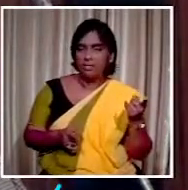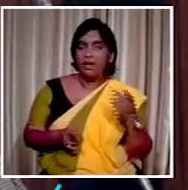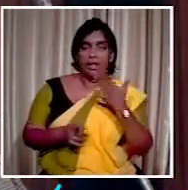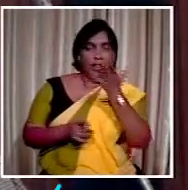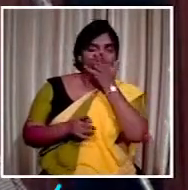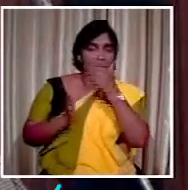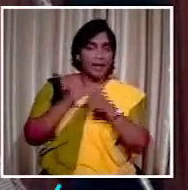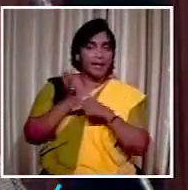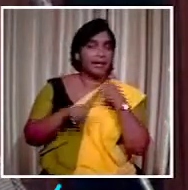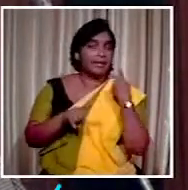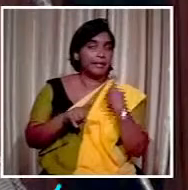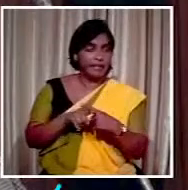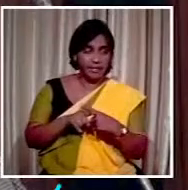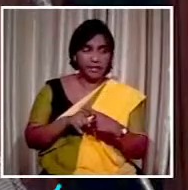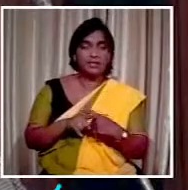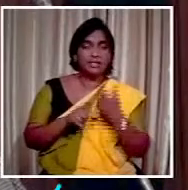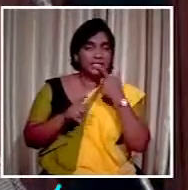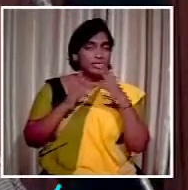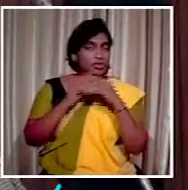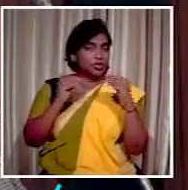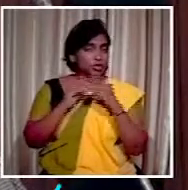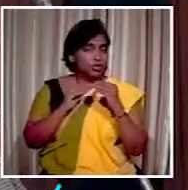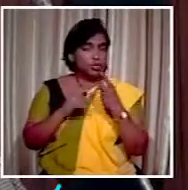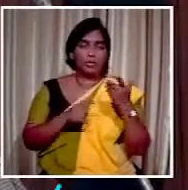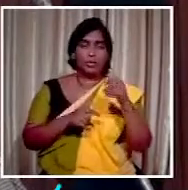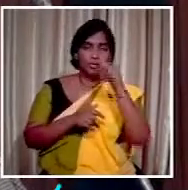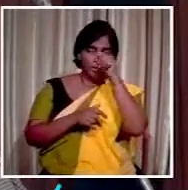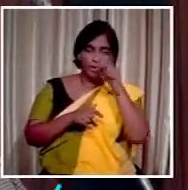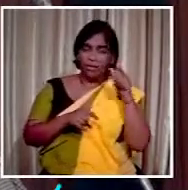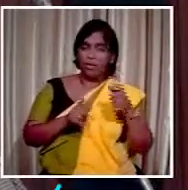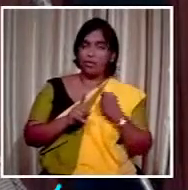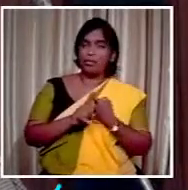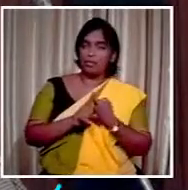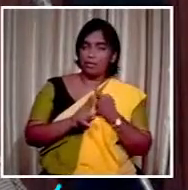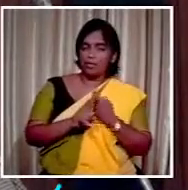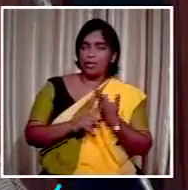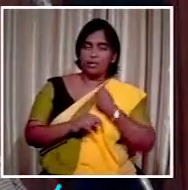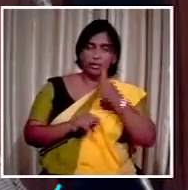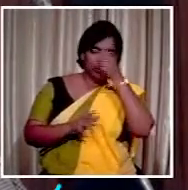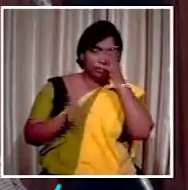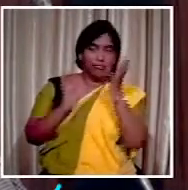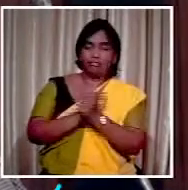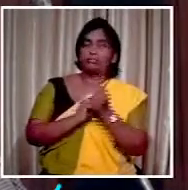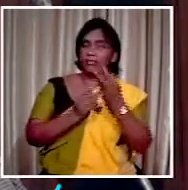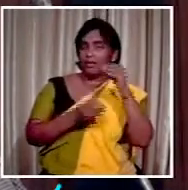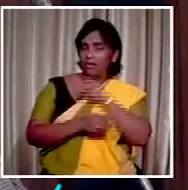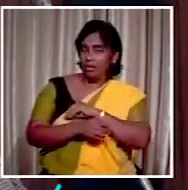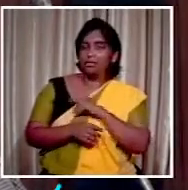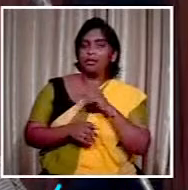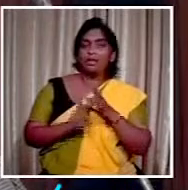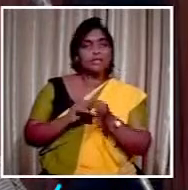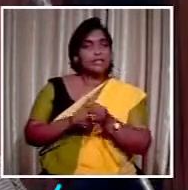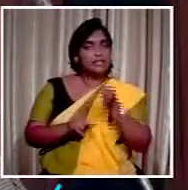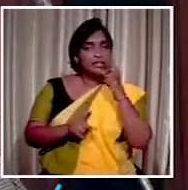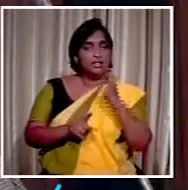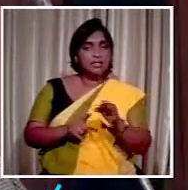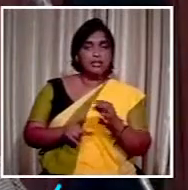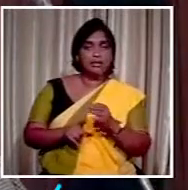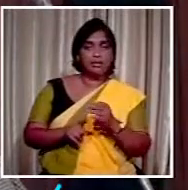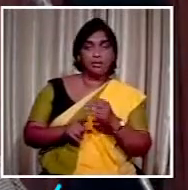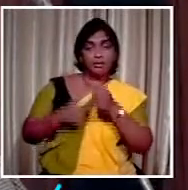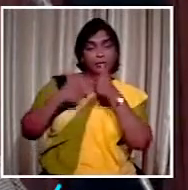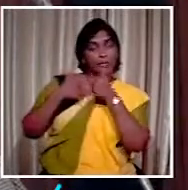සීනිබදු වංචාවෙන් සුදුලුණු වංචාවෙන් කෝටි ගණන් වංචා කරා මේ ජනාධිපති ඔය සුපිරිසිතුයි